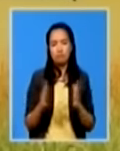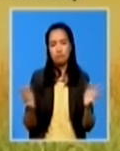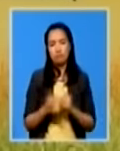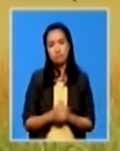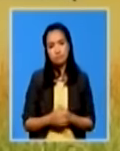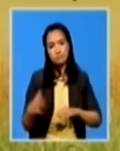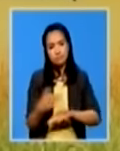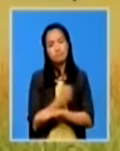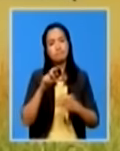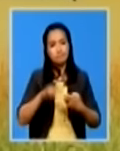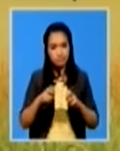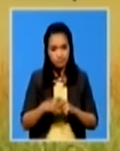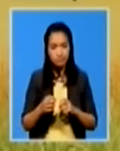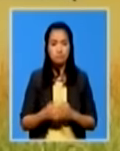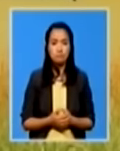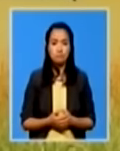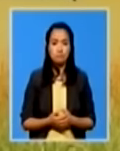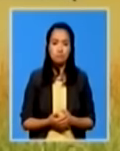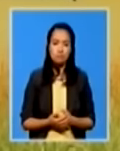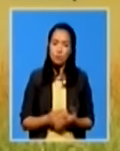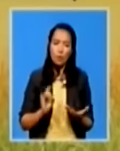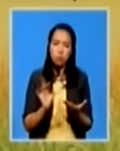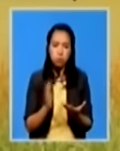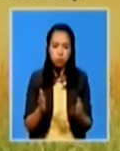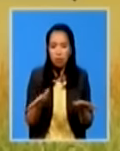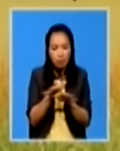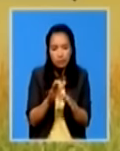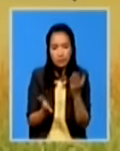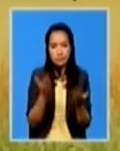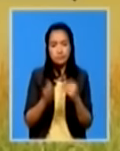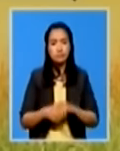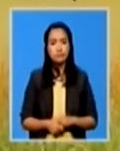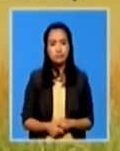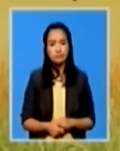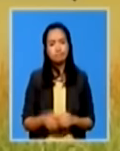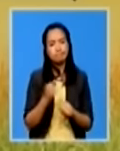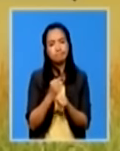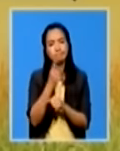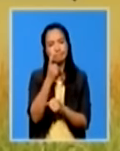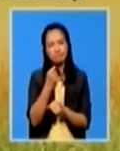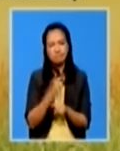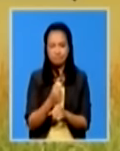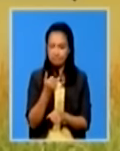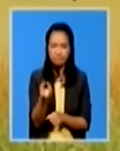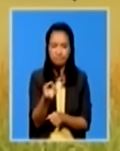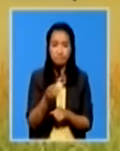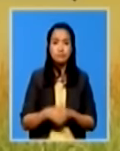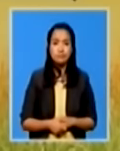การเมืองก็มีปัญหานะครับอาจจะมีการไร้เสถียรภาพหรือทับท้ออะไรก็แล้วแต่นะทำให้ทำไม่ได้ได้น้อยเกินไปนะ